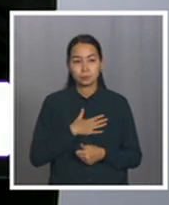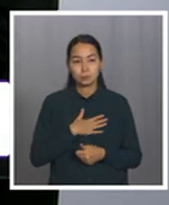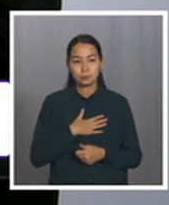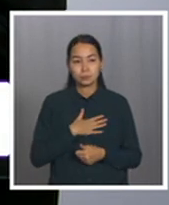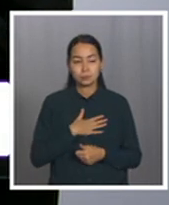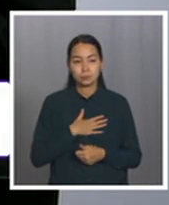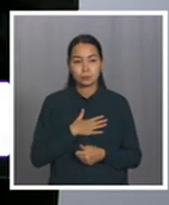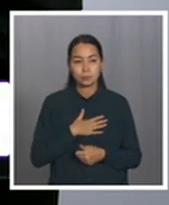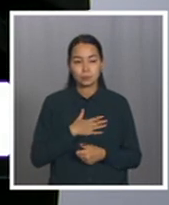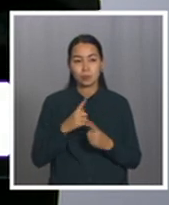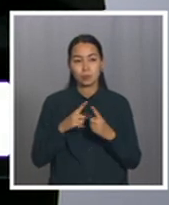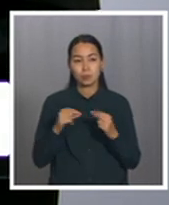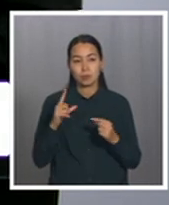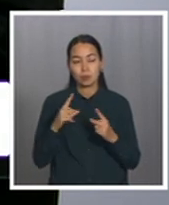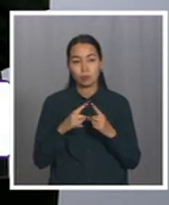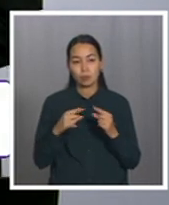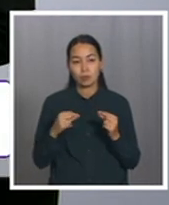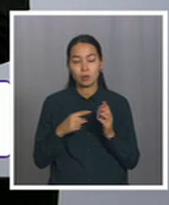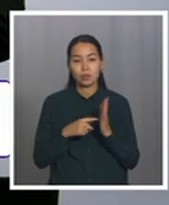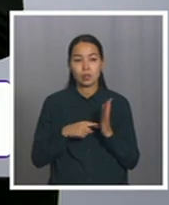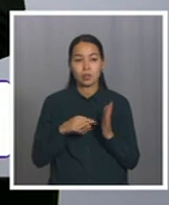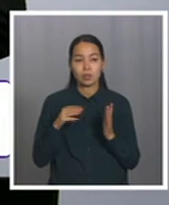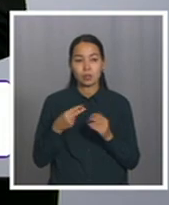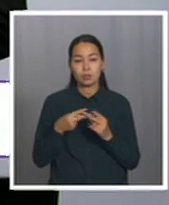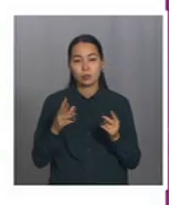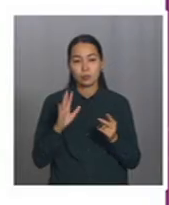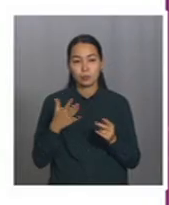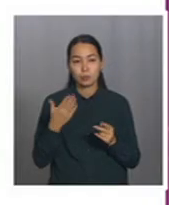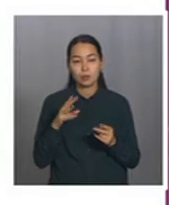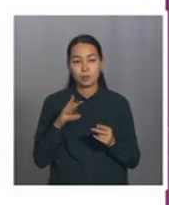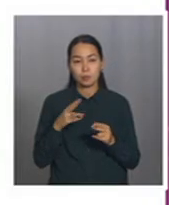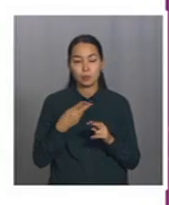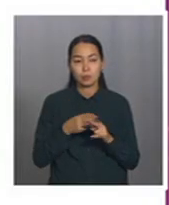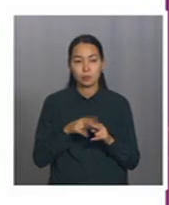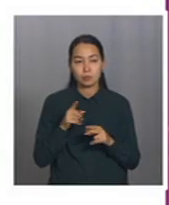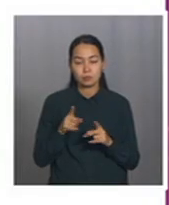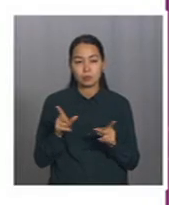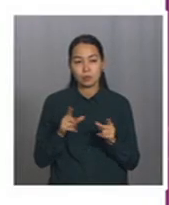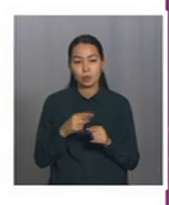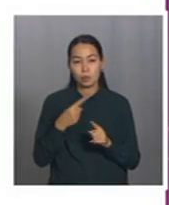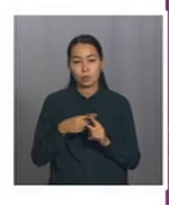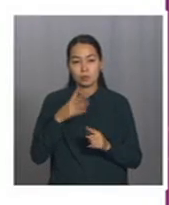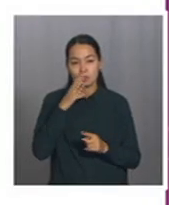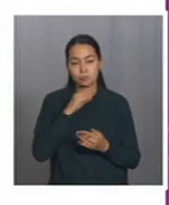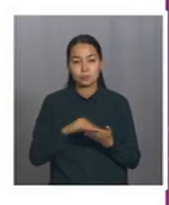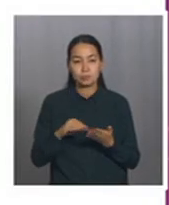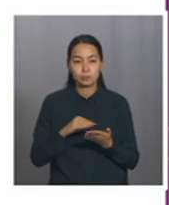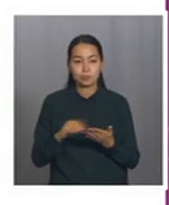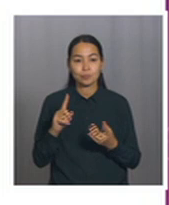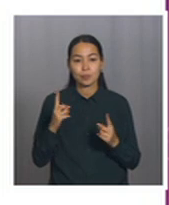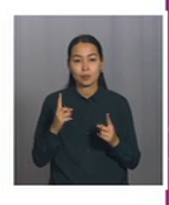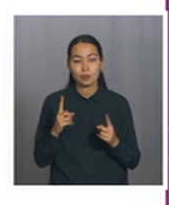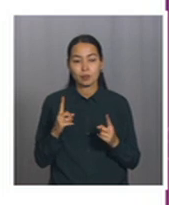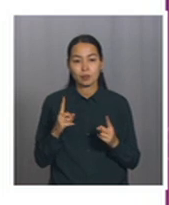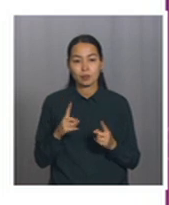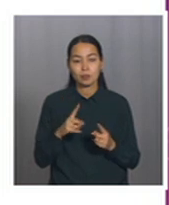дельта L бөлінген дельта T тең болады күш моменттерінің қосындысы деп жаза алады екенбіз. Себебі біз M